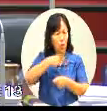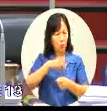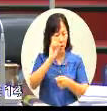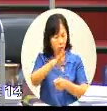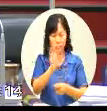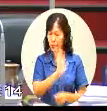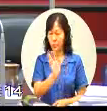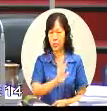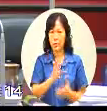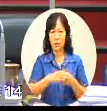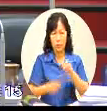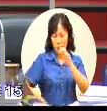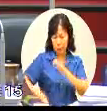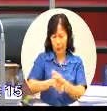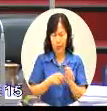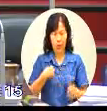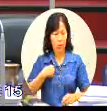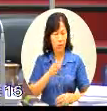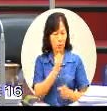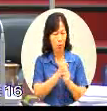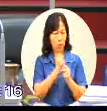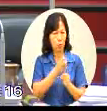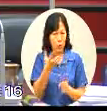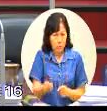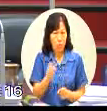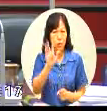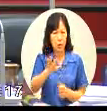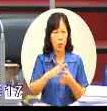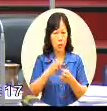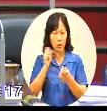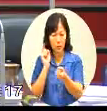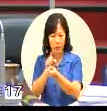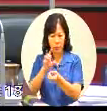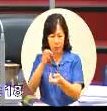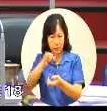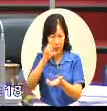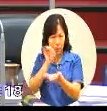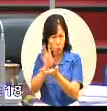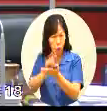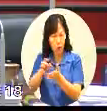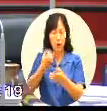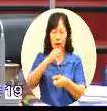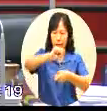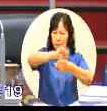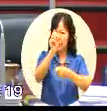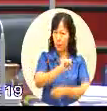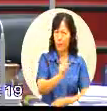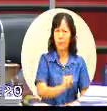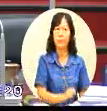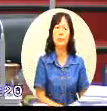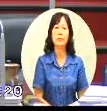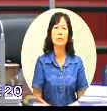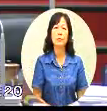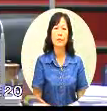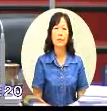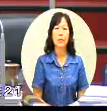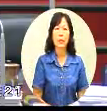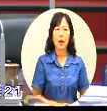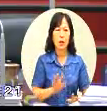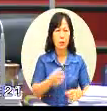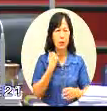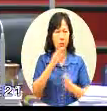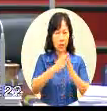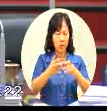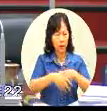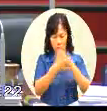讲啊，是违背议员的职权哦。议员只能删预算，不能主张增加预算哦。我现在因为我是利